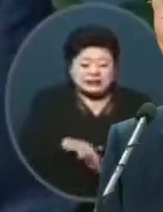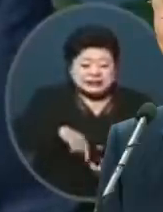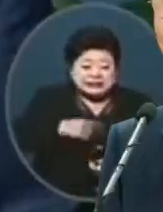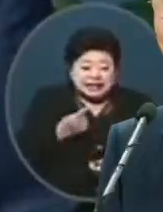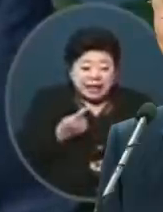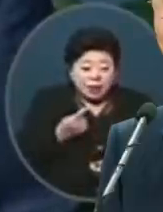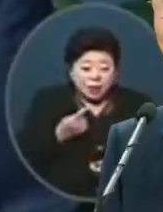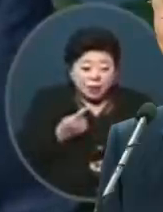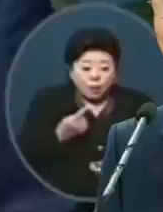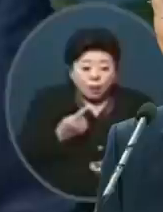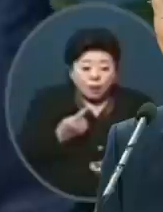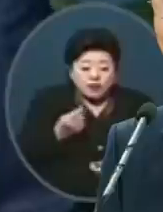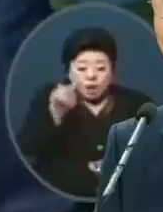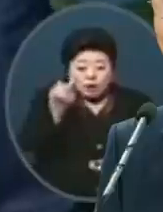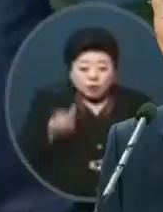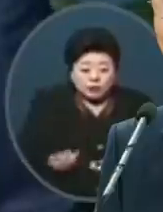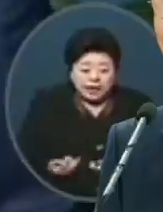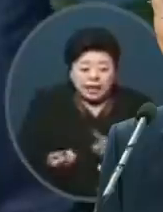자기하고